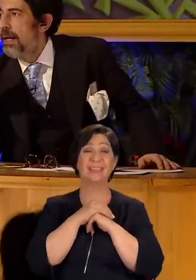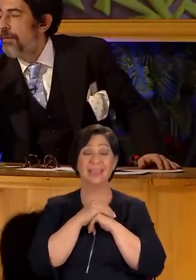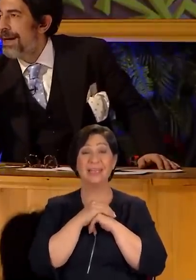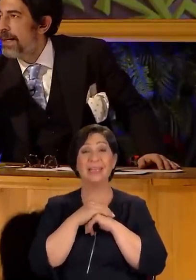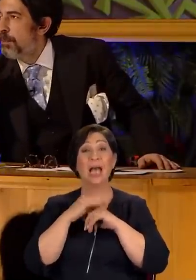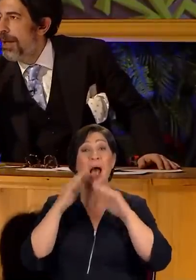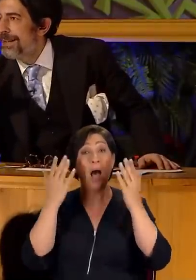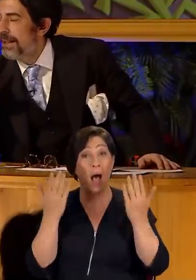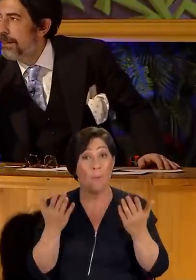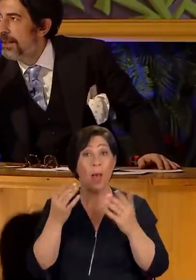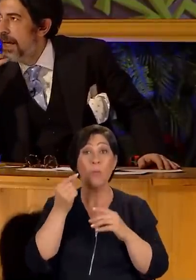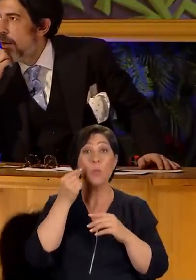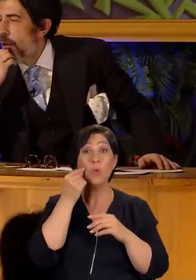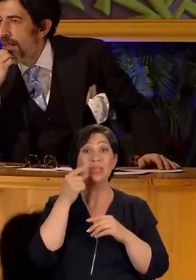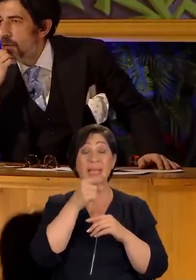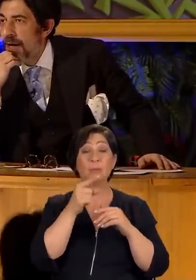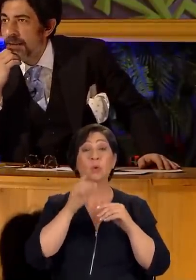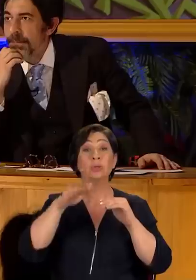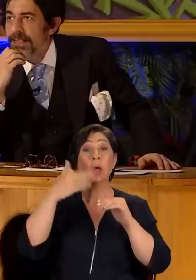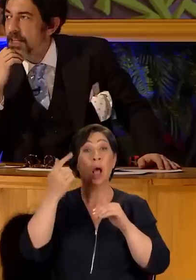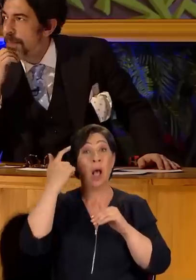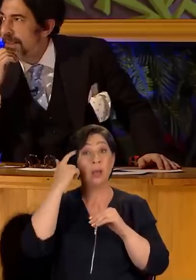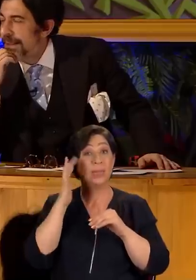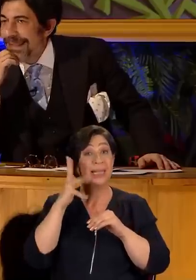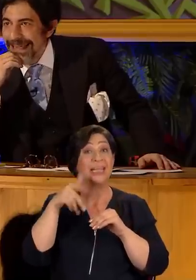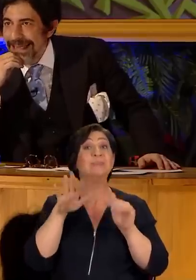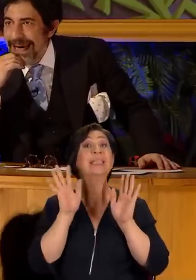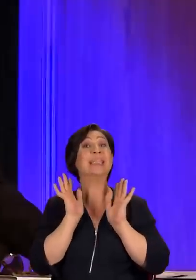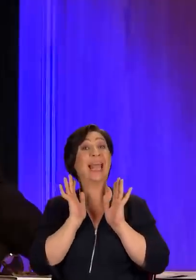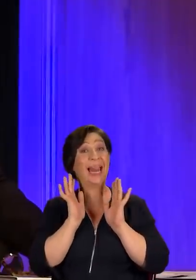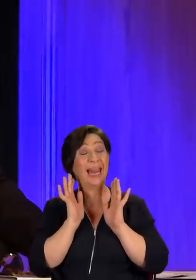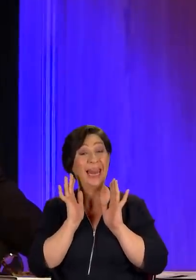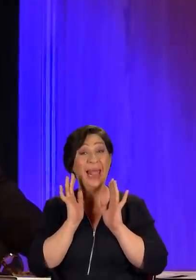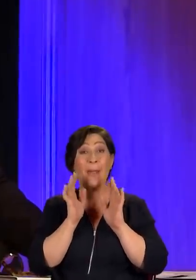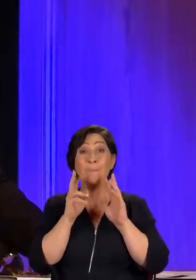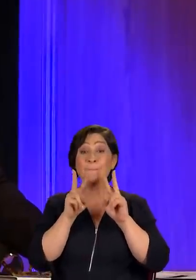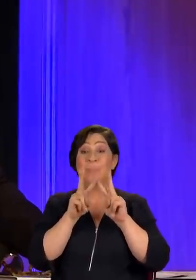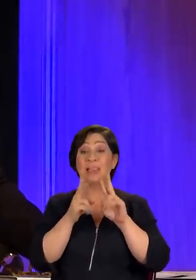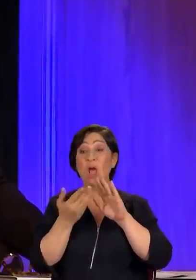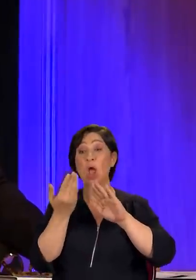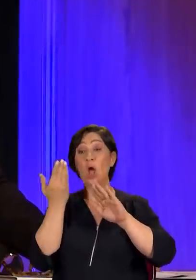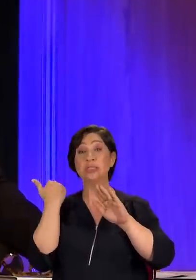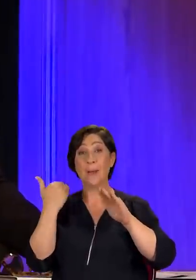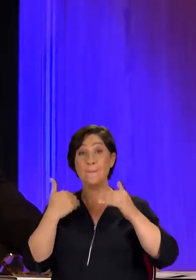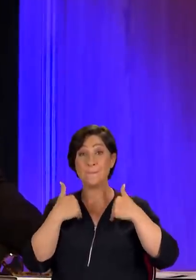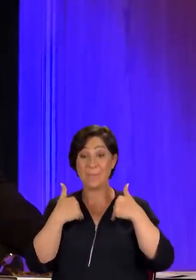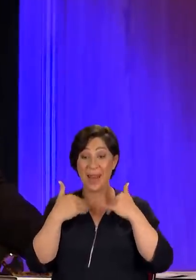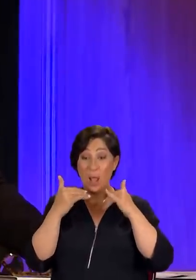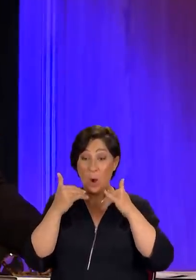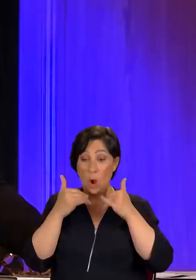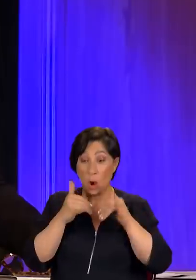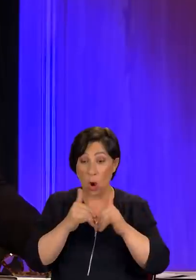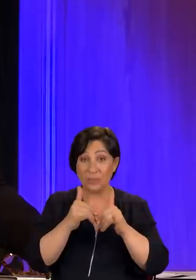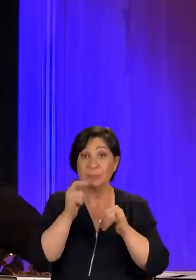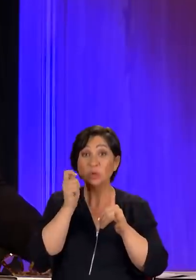sonra fakat Bülent Hanım'ın ondan sonra aklımdan geçmediği değil. Yani milattan öncesini ben canlandırmak